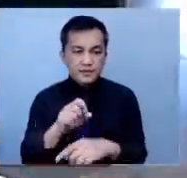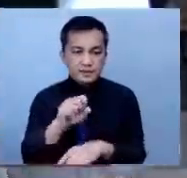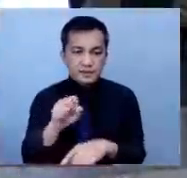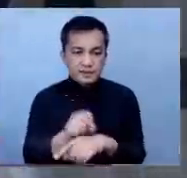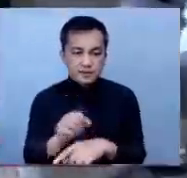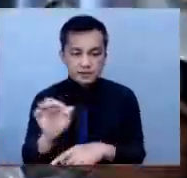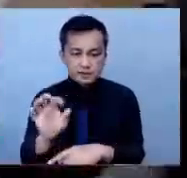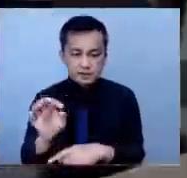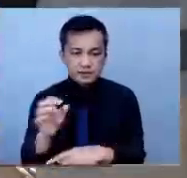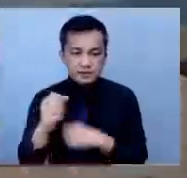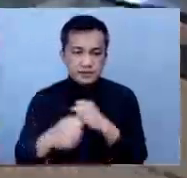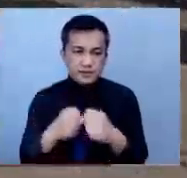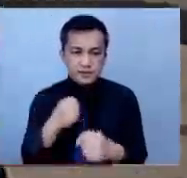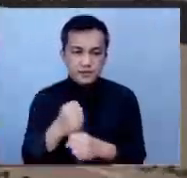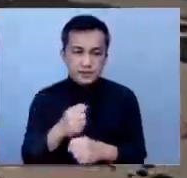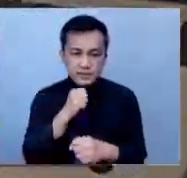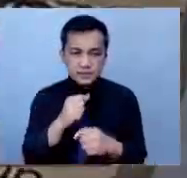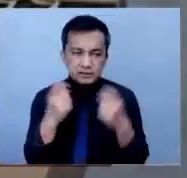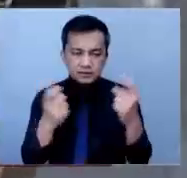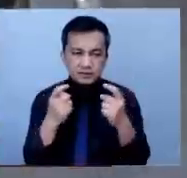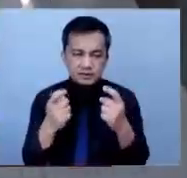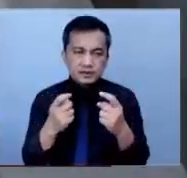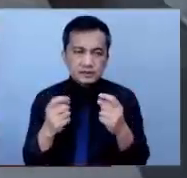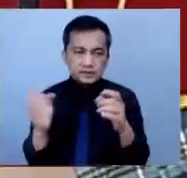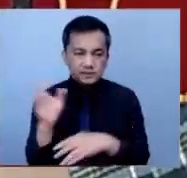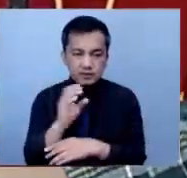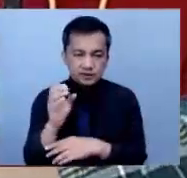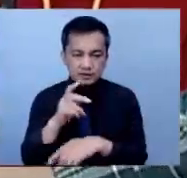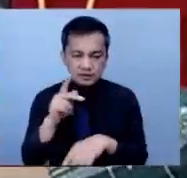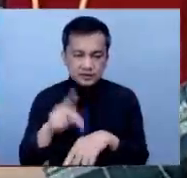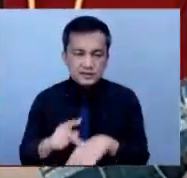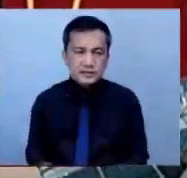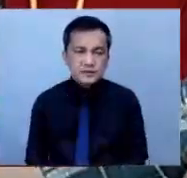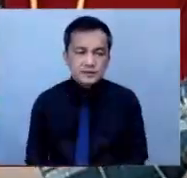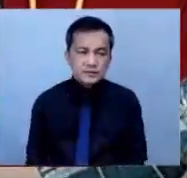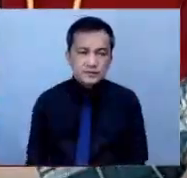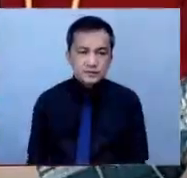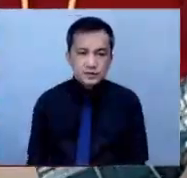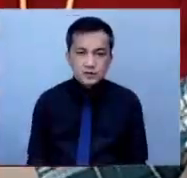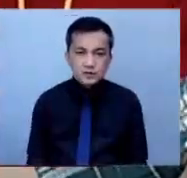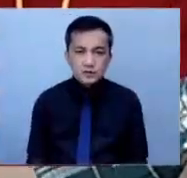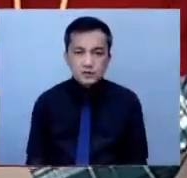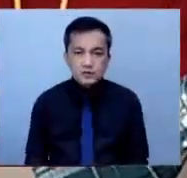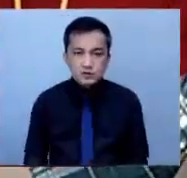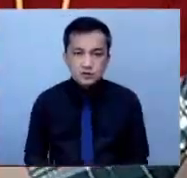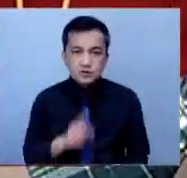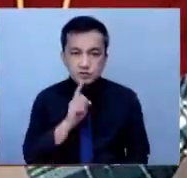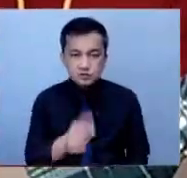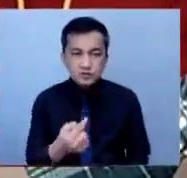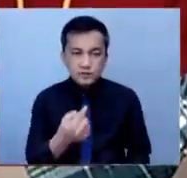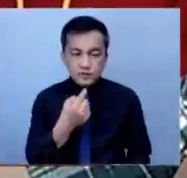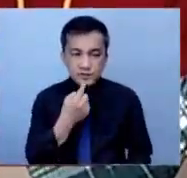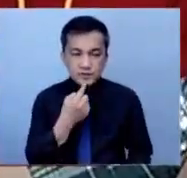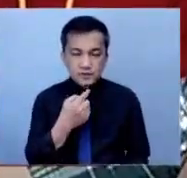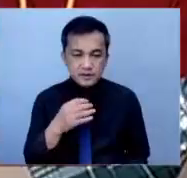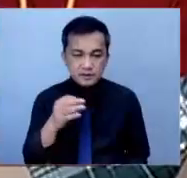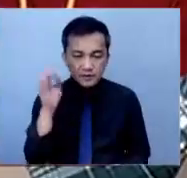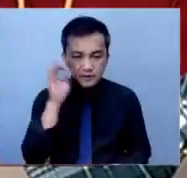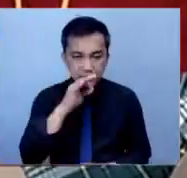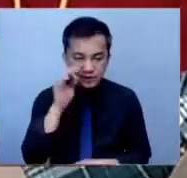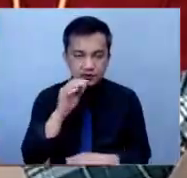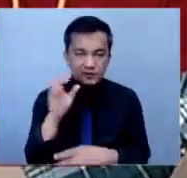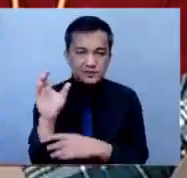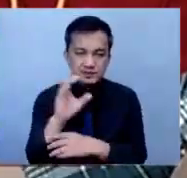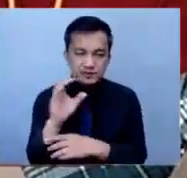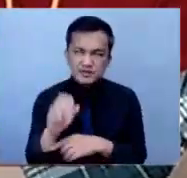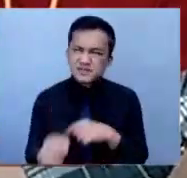hindi nakapagdiwang ng Pasko sa Pinas. Talagang namimiss namin yung Paskong Pinoy. Doon parang lang namin